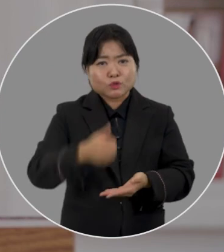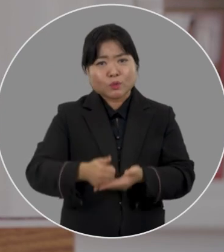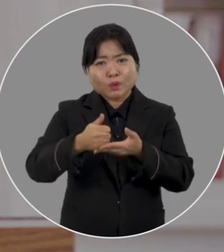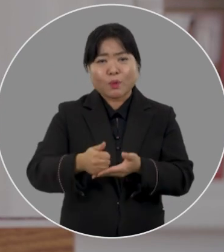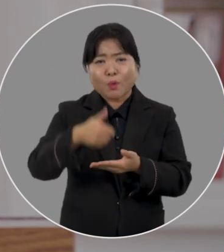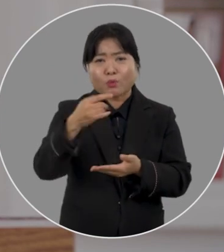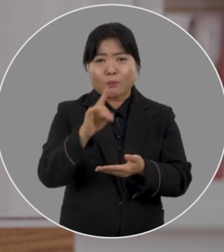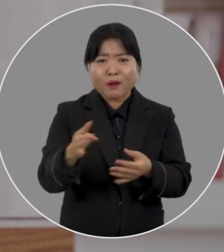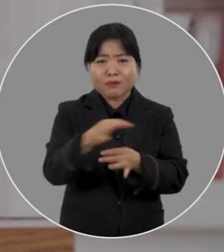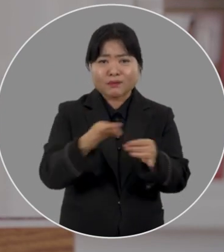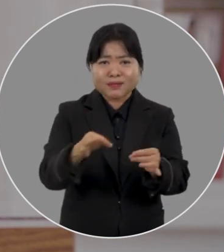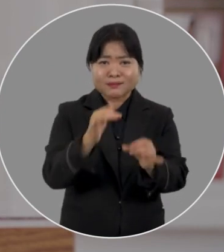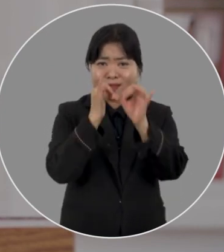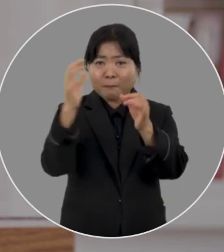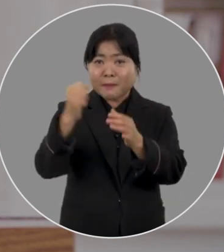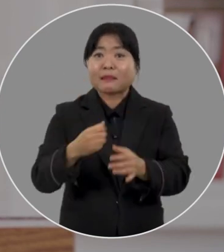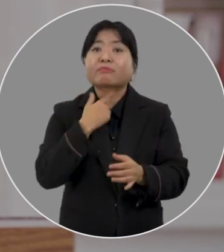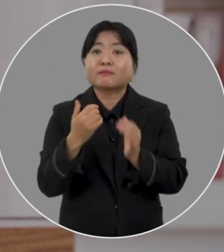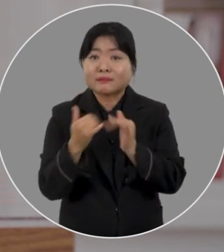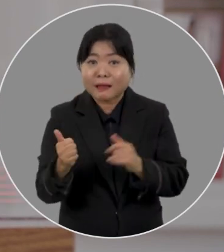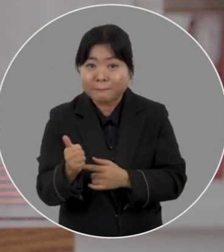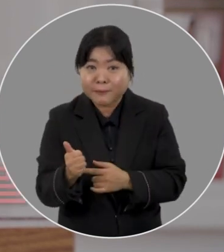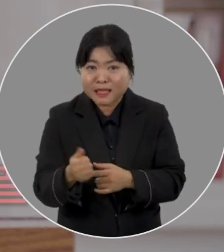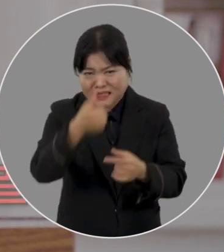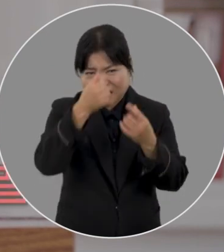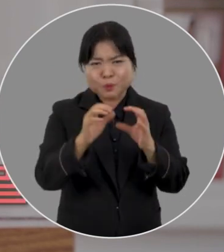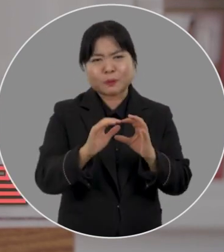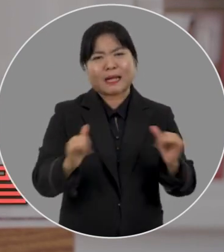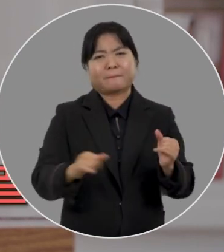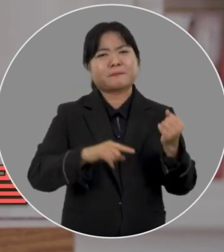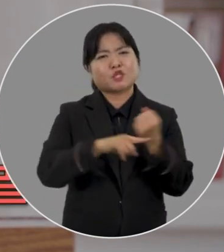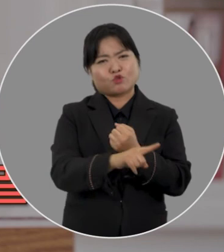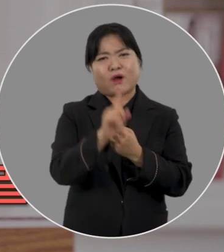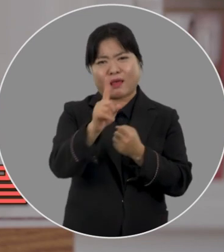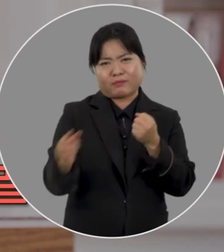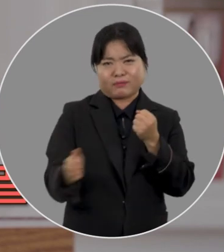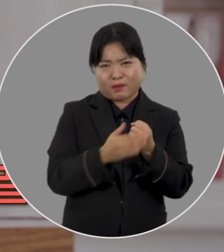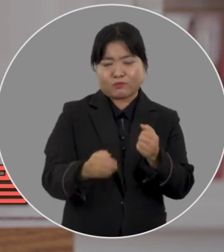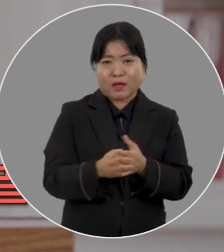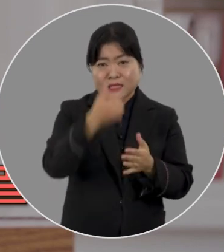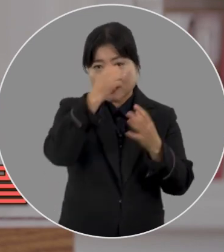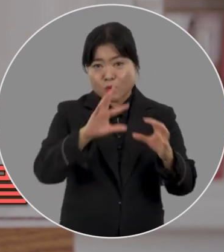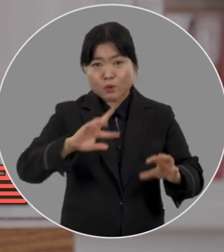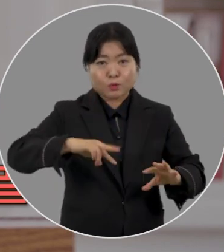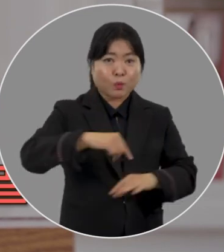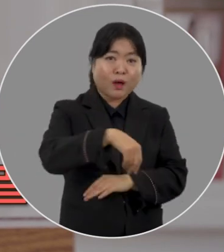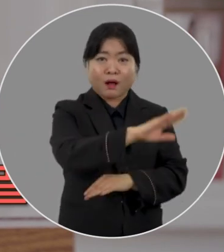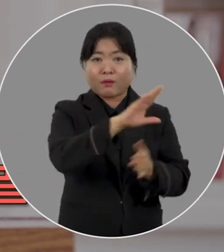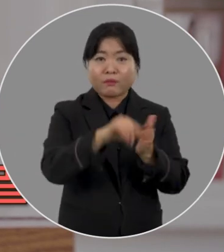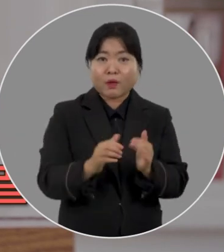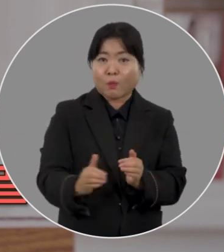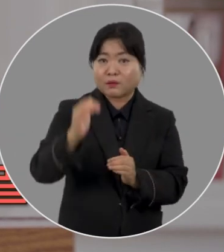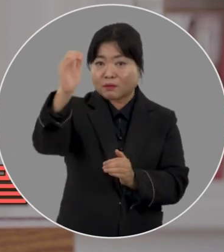존경하는 노벨 경제학상을 받았던 그 사람이 단순히 인도 사람이란 이유 하나 때문에 본국에 돌아가는 때 과정을